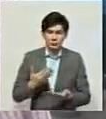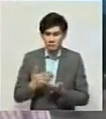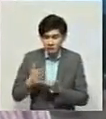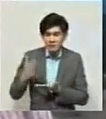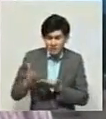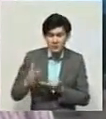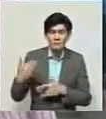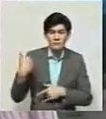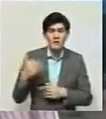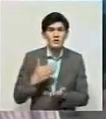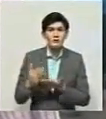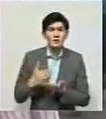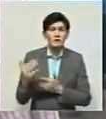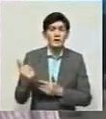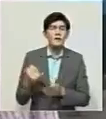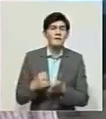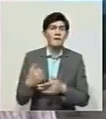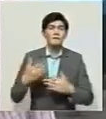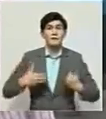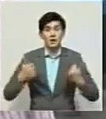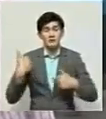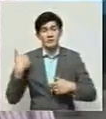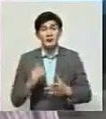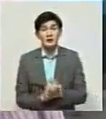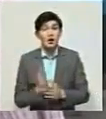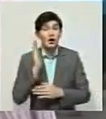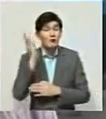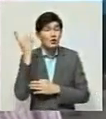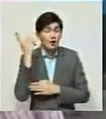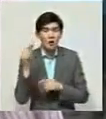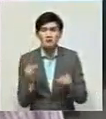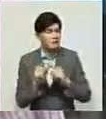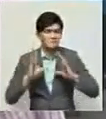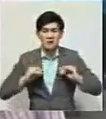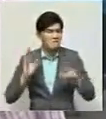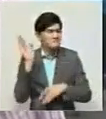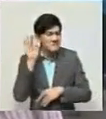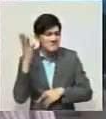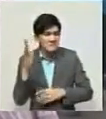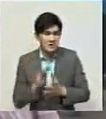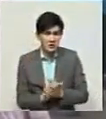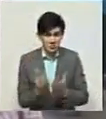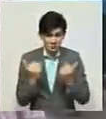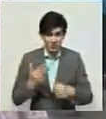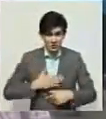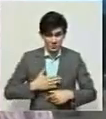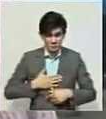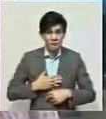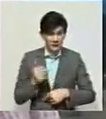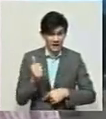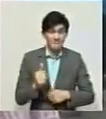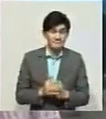ก็มันผ่อนได้ง่ายแล้วมันสบายแต่ก่อนที่เขาคัดค้านกันเขาไม่เชื่อแต่นี่ผมมาได้เฟส